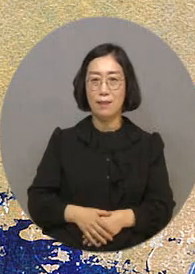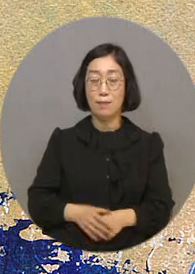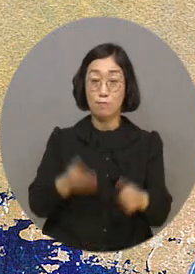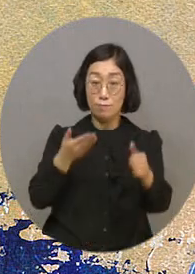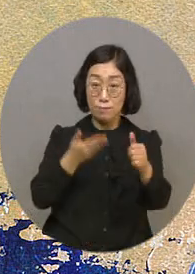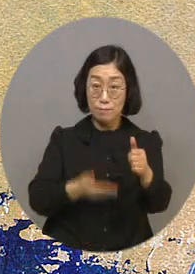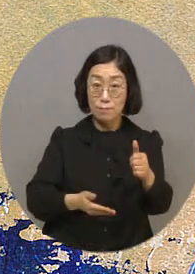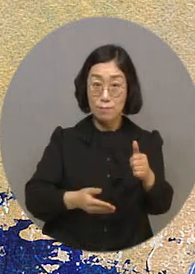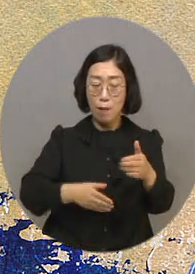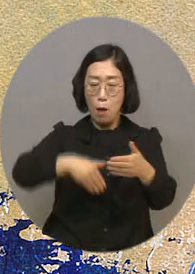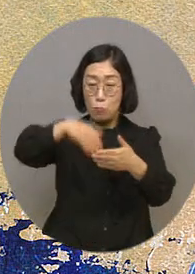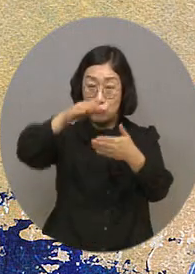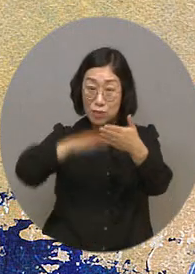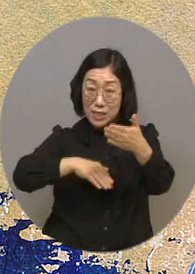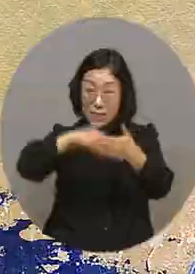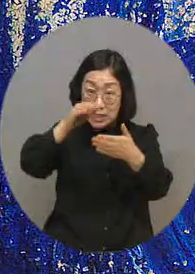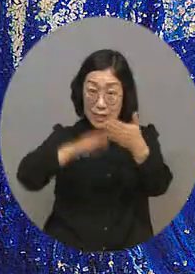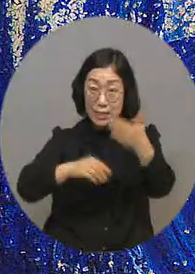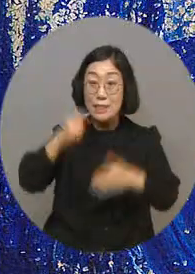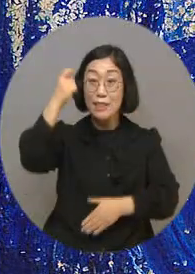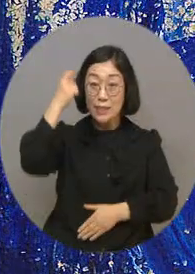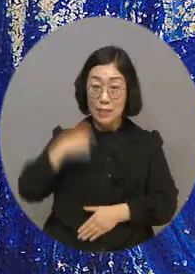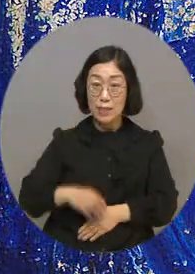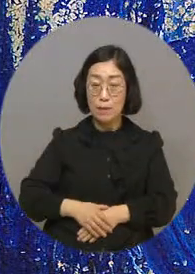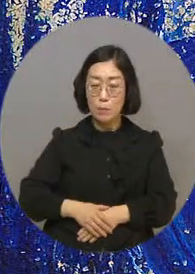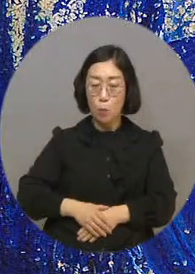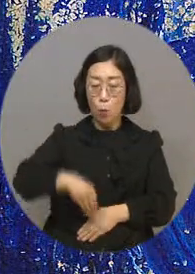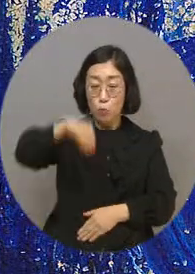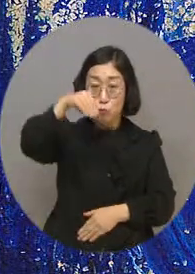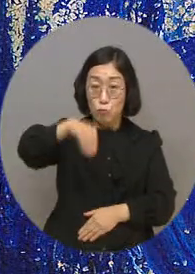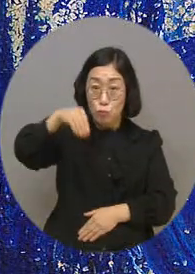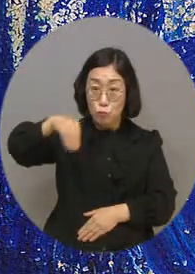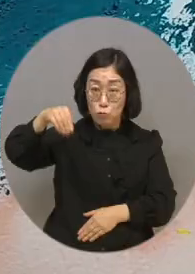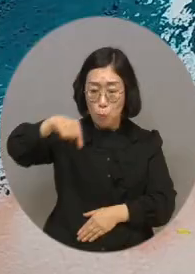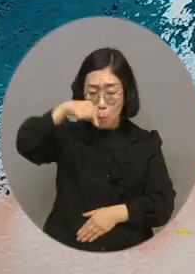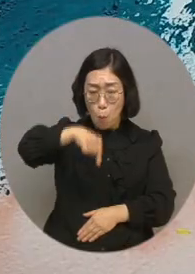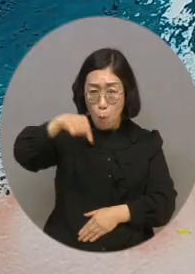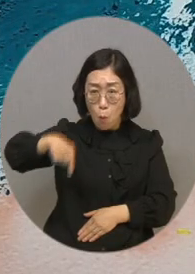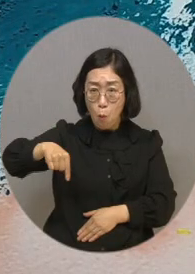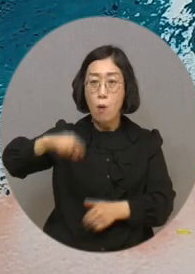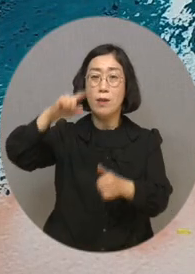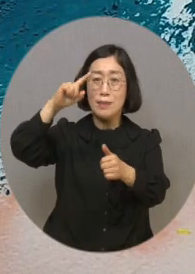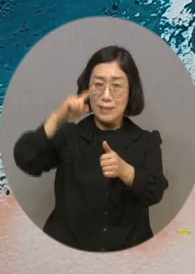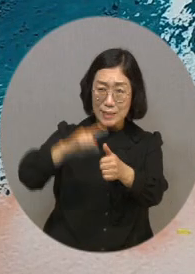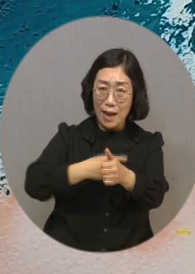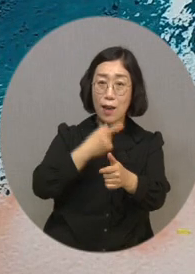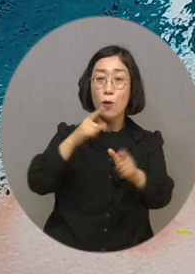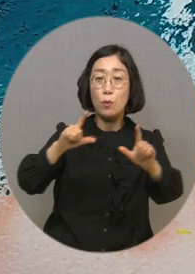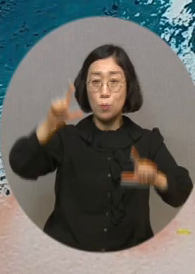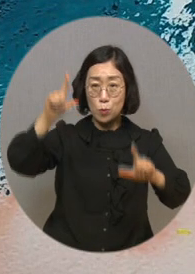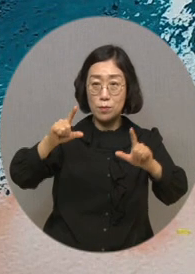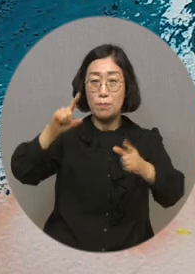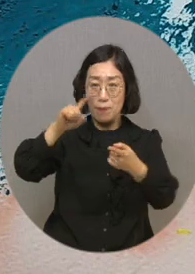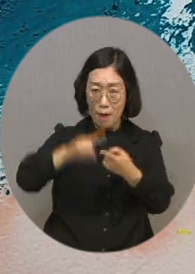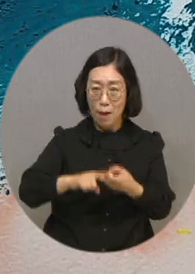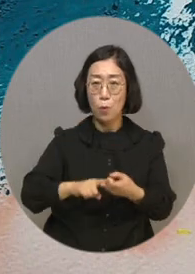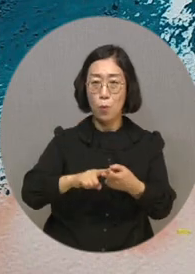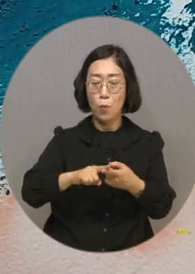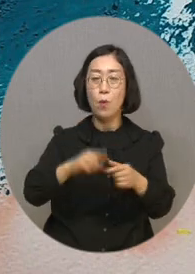작가는 붓질의 흔적과 물감이 뚝뚝 떨어진 과정을 그대로 조형 요소로 삼고